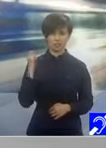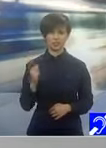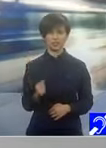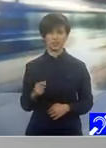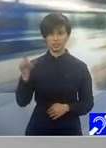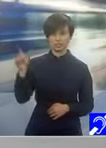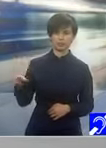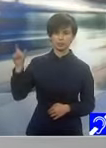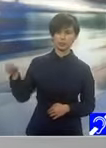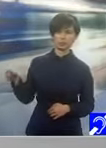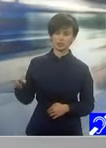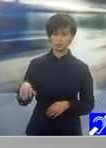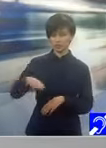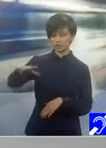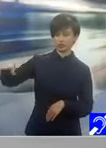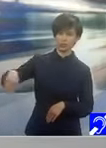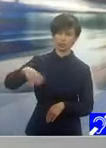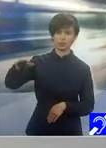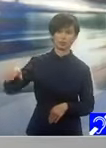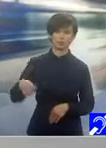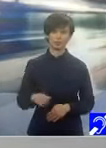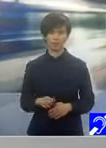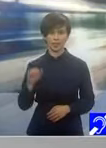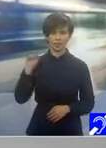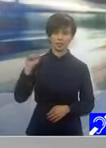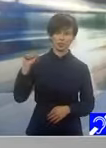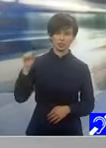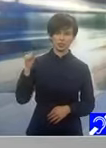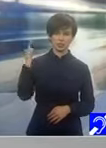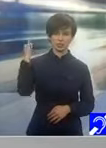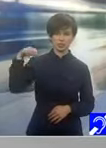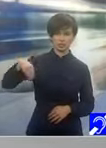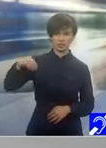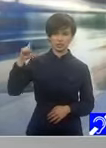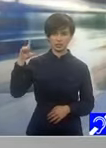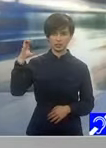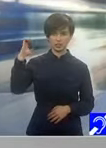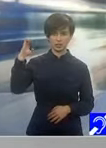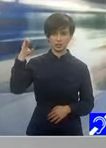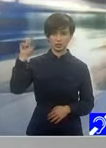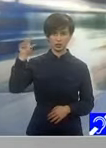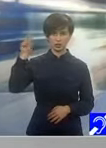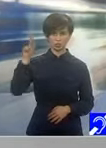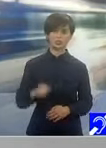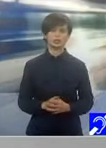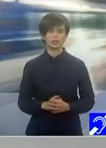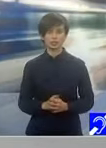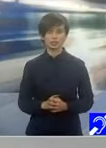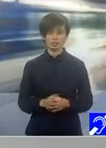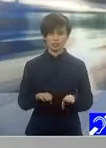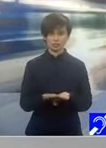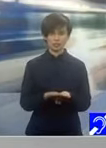persoane din prejurul Șumleului. Exact, da. Pericei, Sici, meșterii din